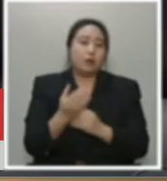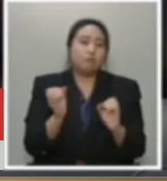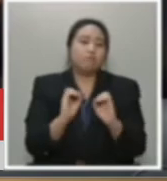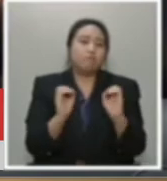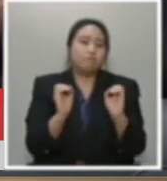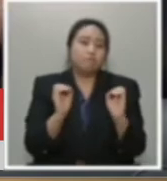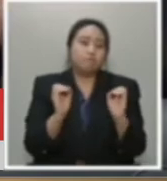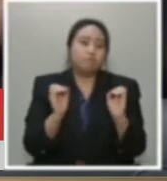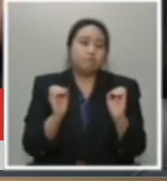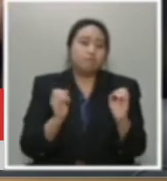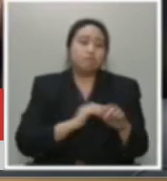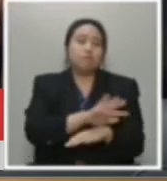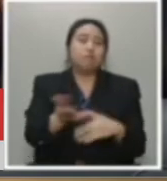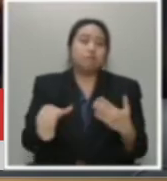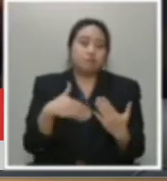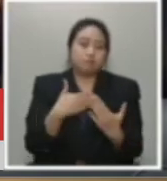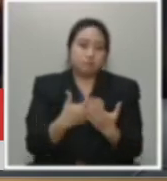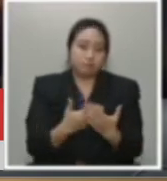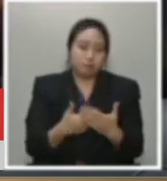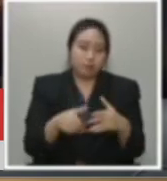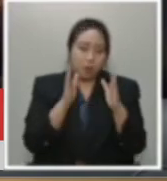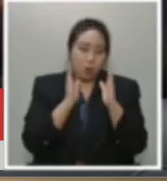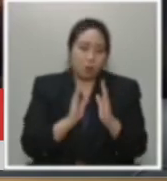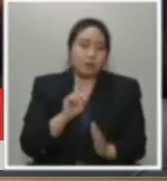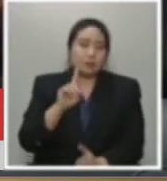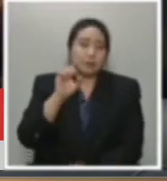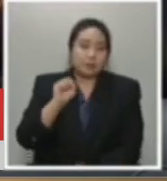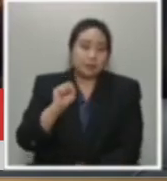อกาสทั้งหมดนั้น